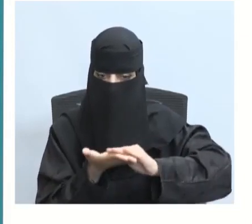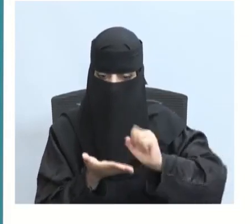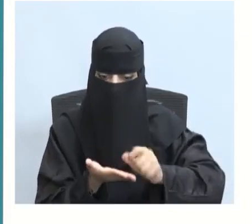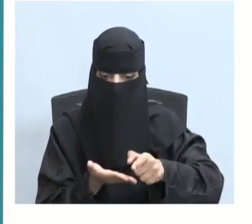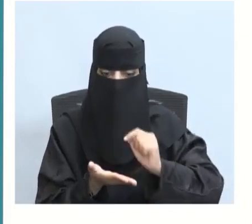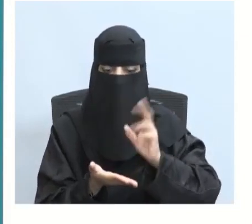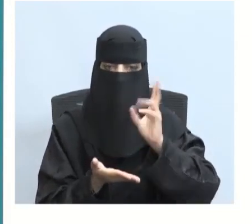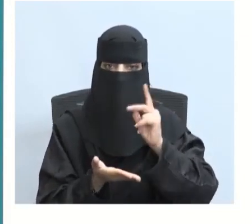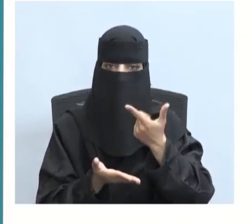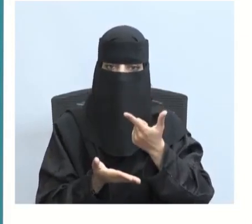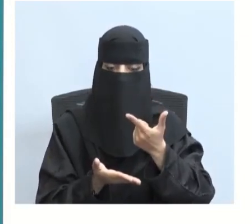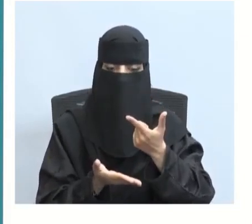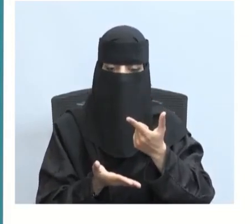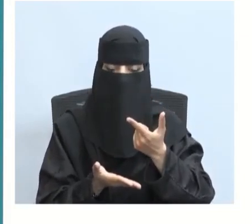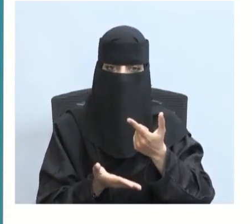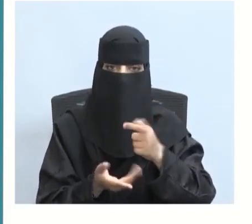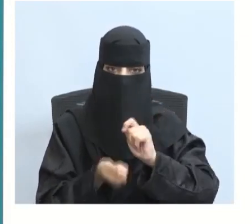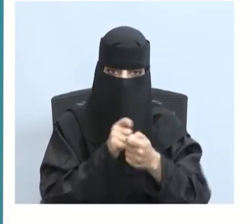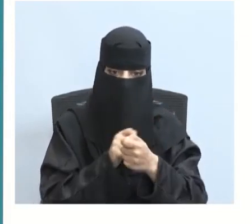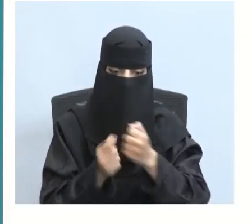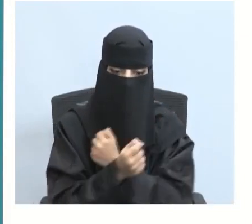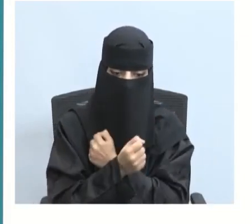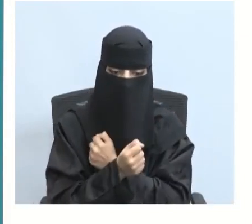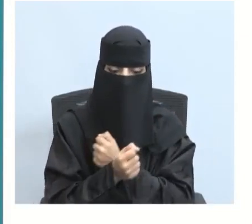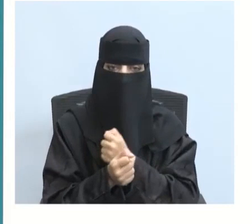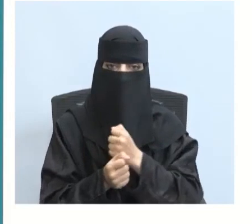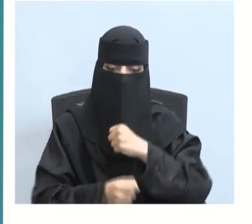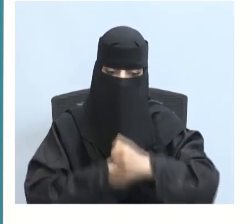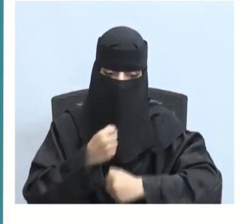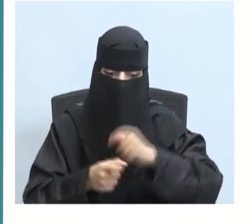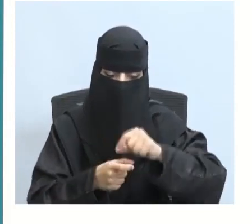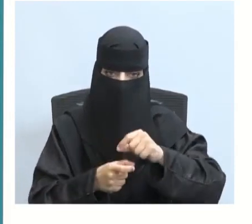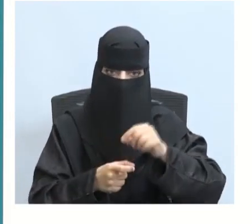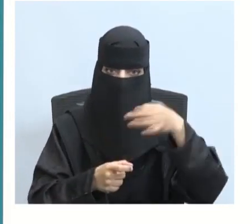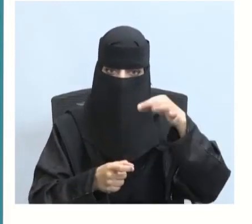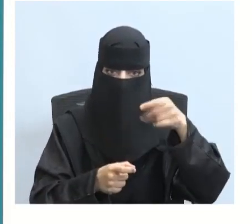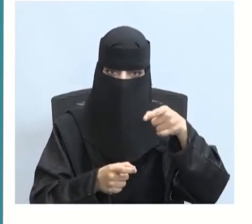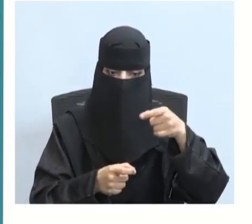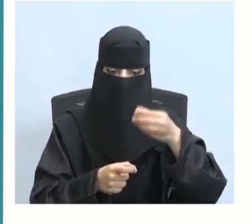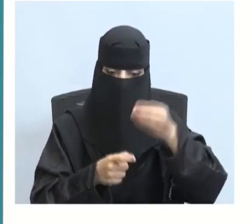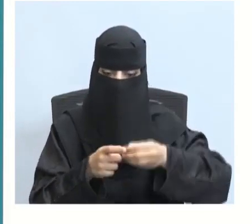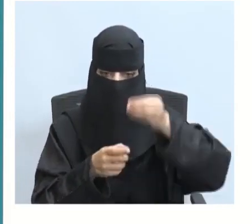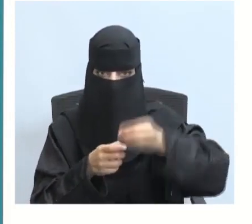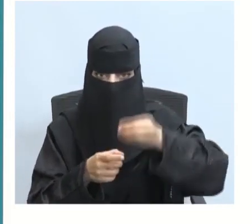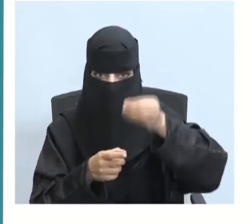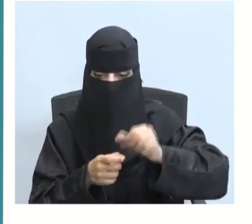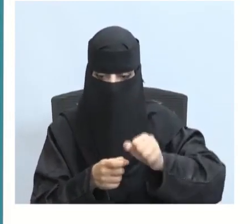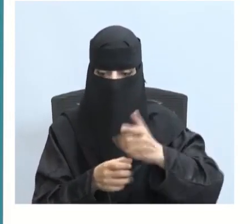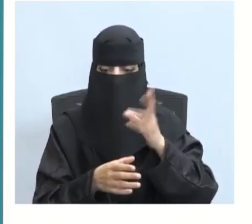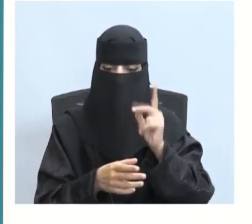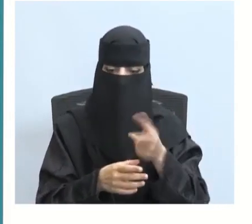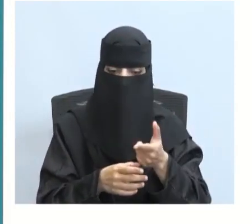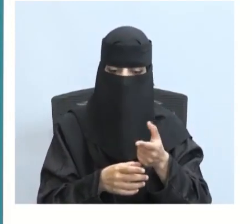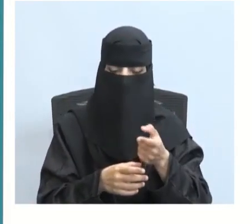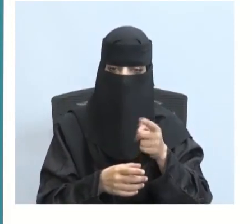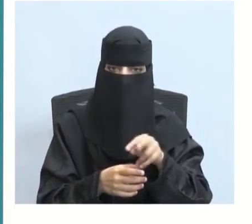الخشب بعد ذلك تتحول الى طاقه حركيه في ورق الصنفره ثم